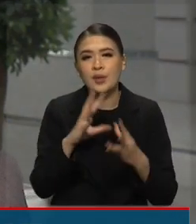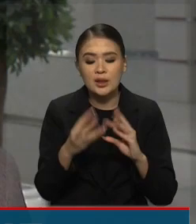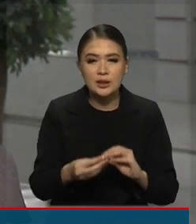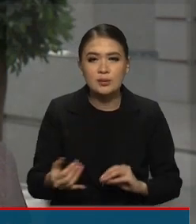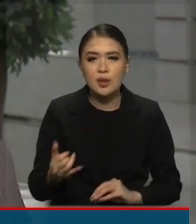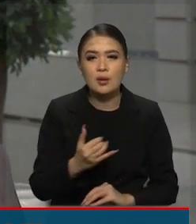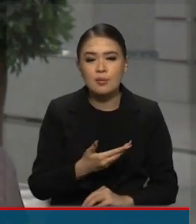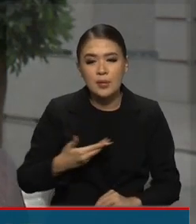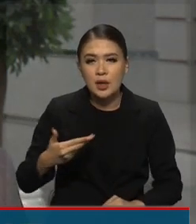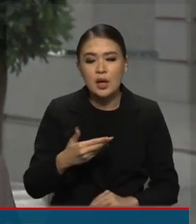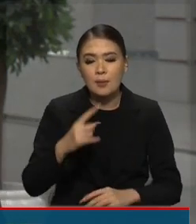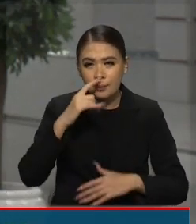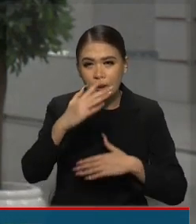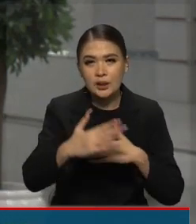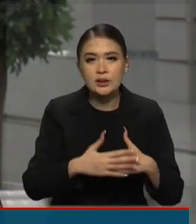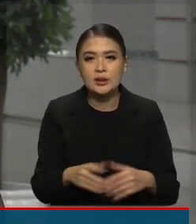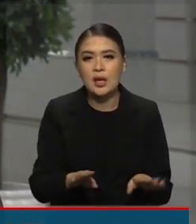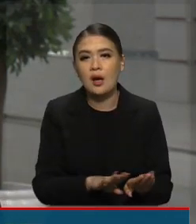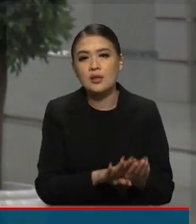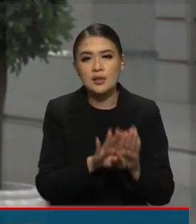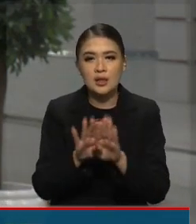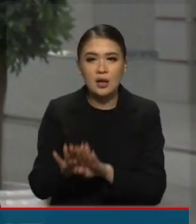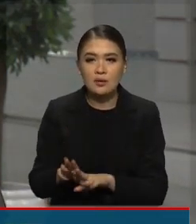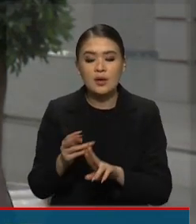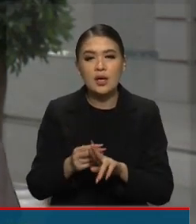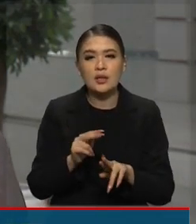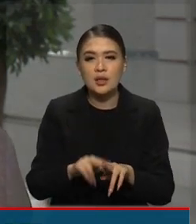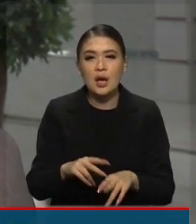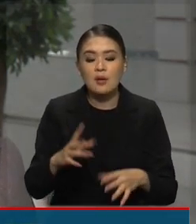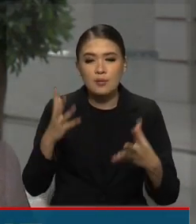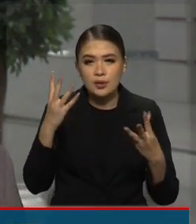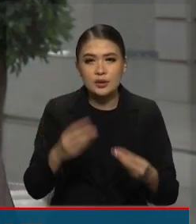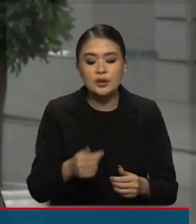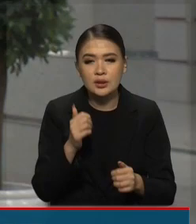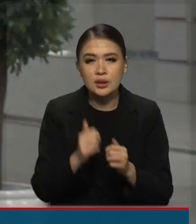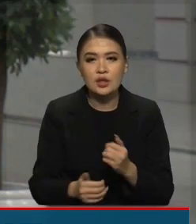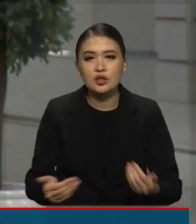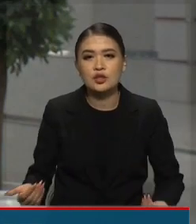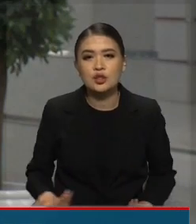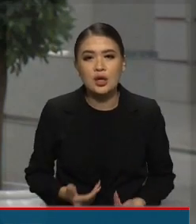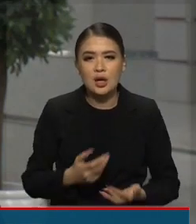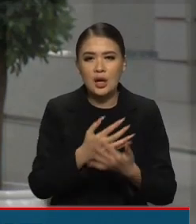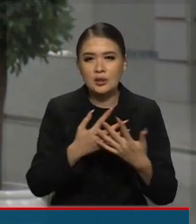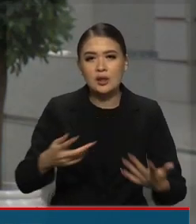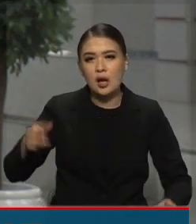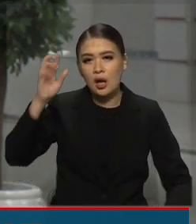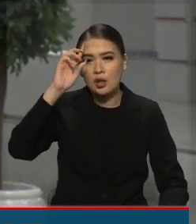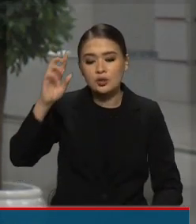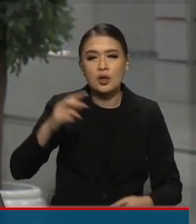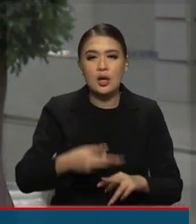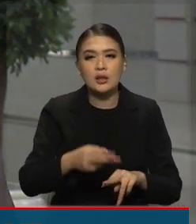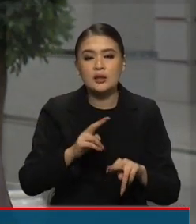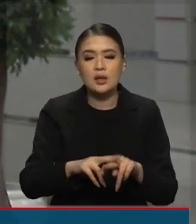как бы близки и одинаковы. И вот наша повседневная жизнь в разных странах, кажется, на